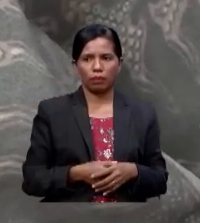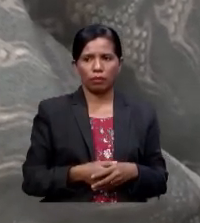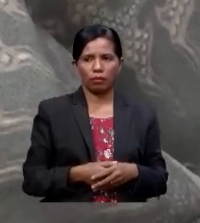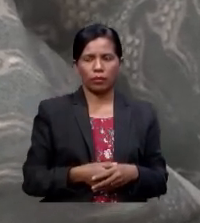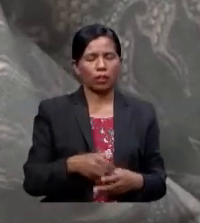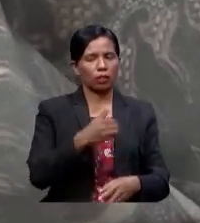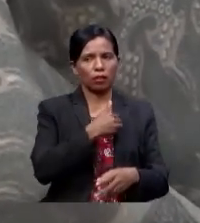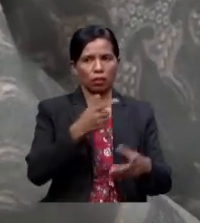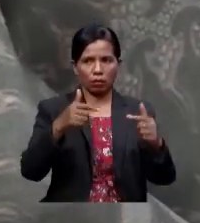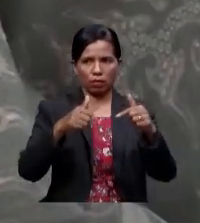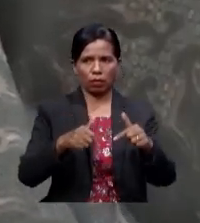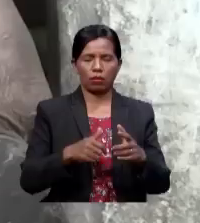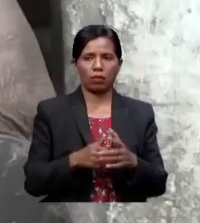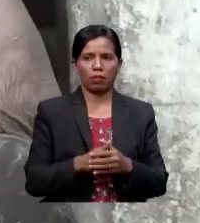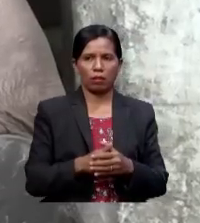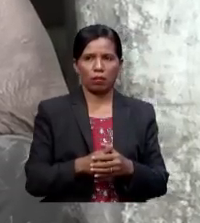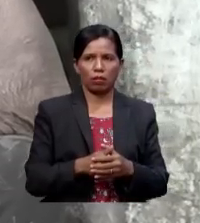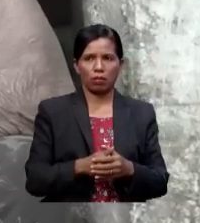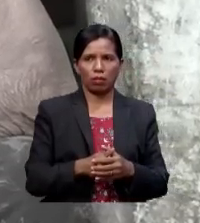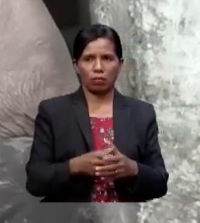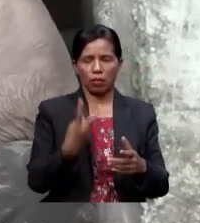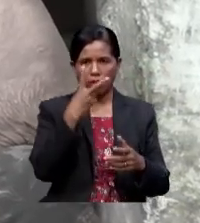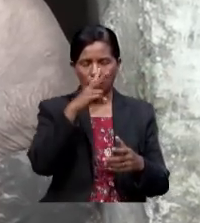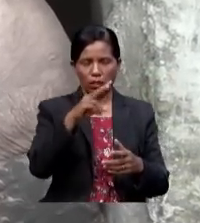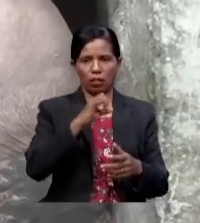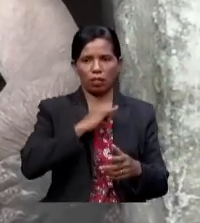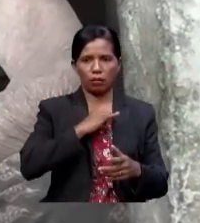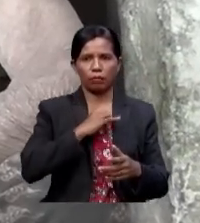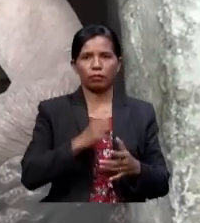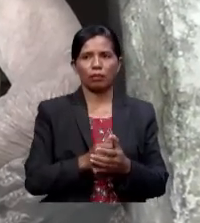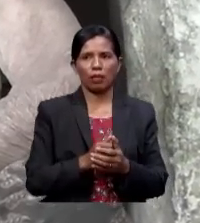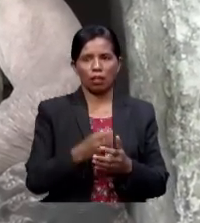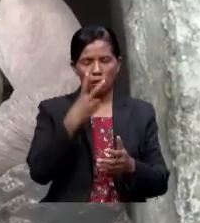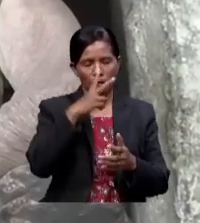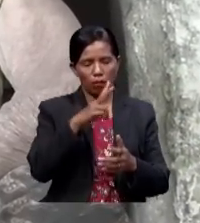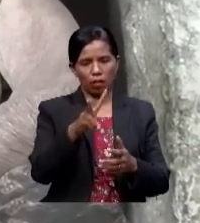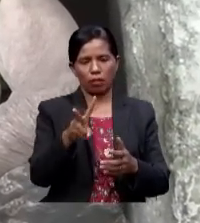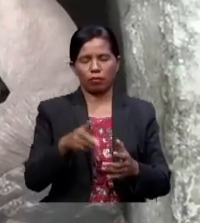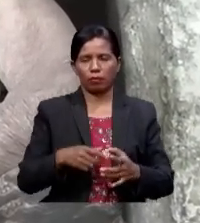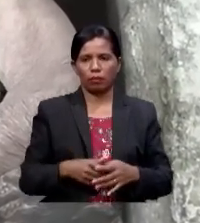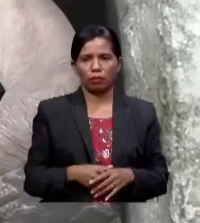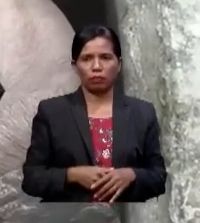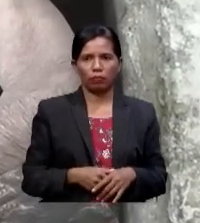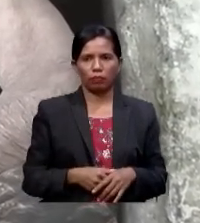mai, ni mai ni ni mai ni mai liu hari kau, ni si dok mai, ni baterai tu na.